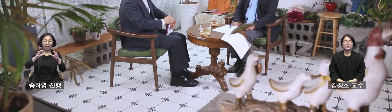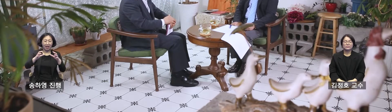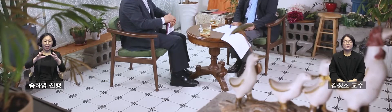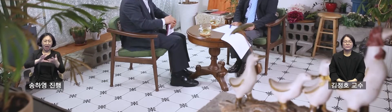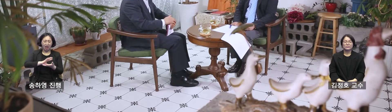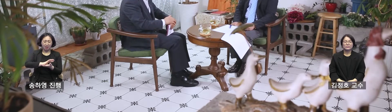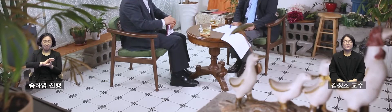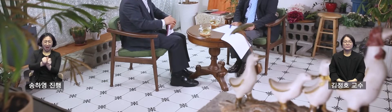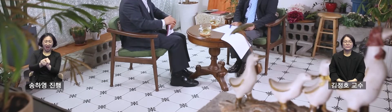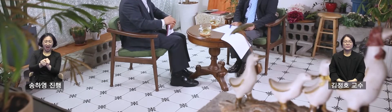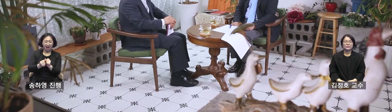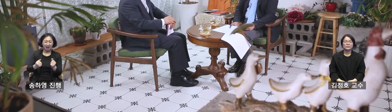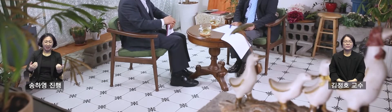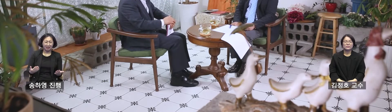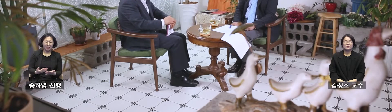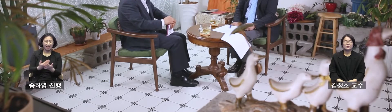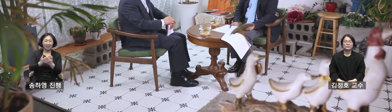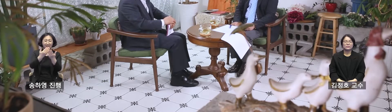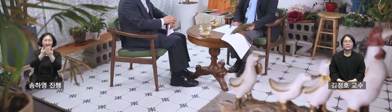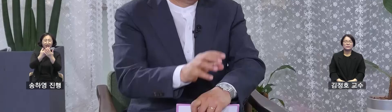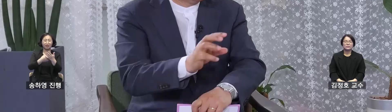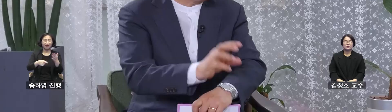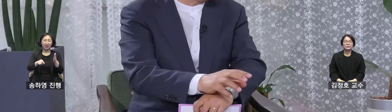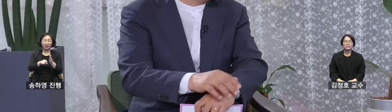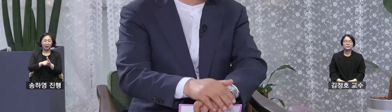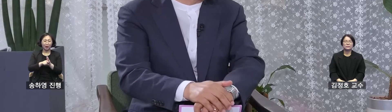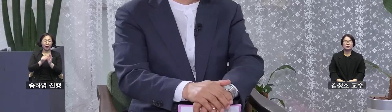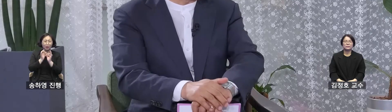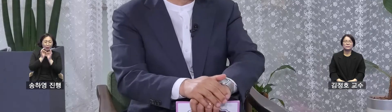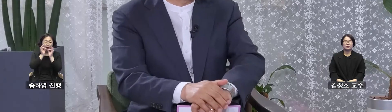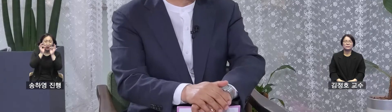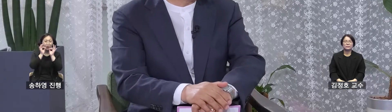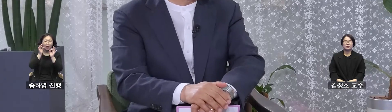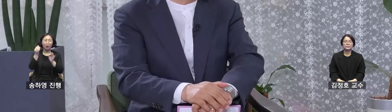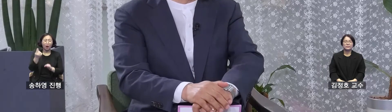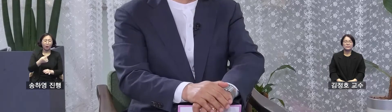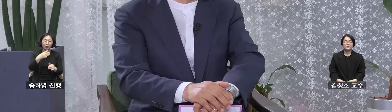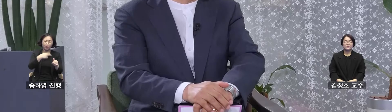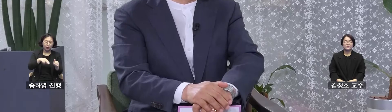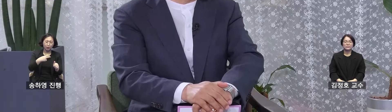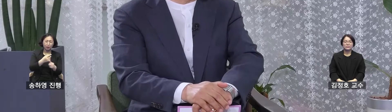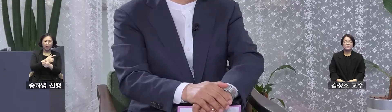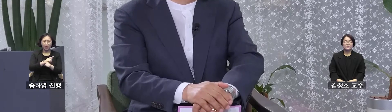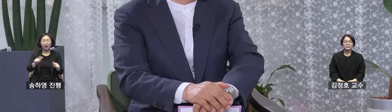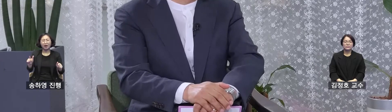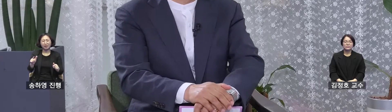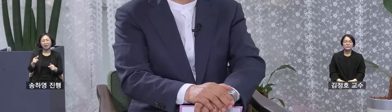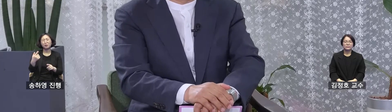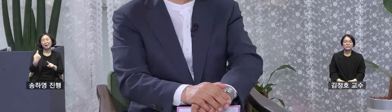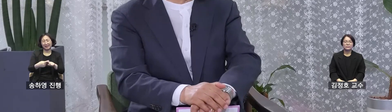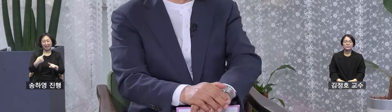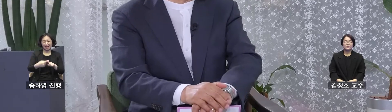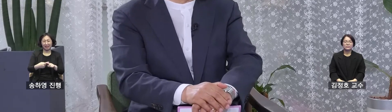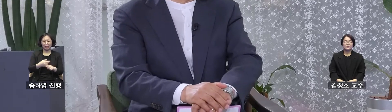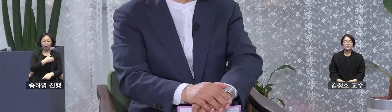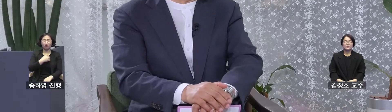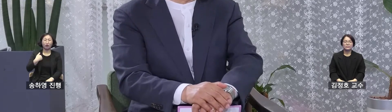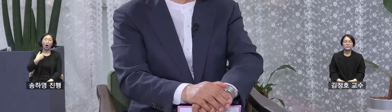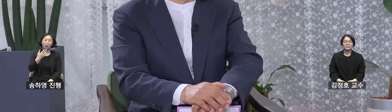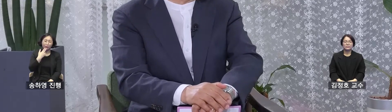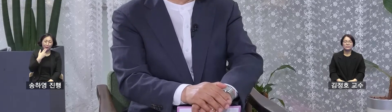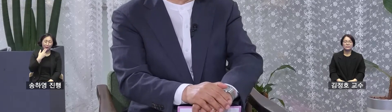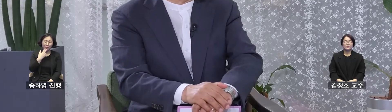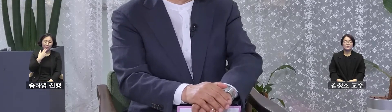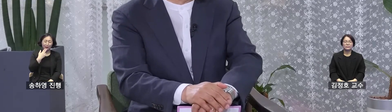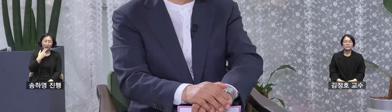압축해서 성장을 하려고 발버둥 쳐왔고, 네. 또 교육도 그렇고 여유가 좀 없었죠. 네. 이제 조금